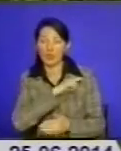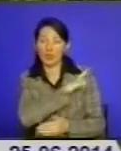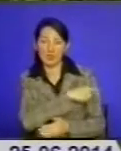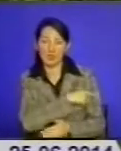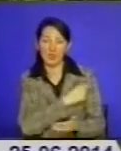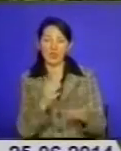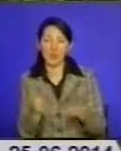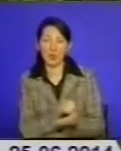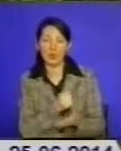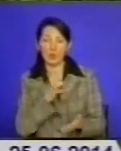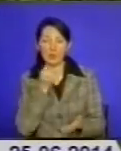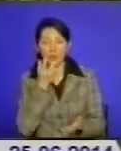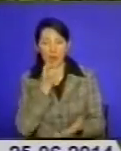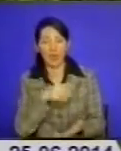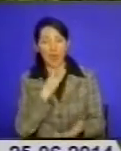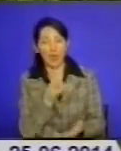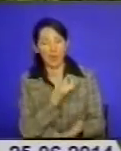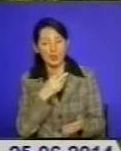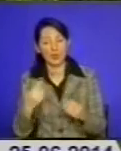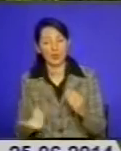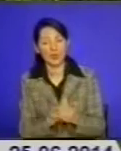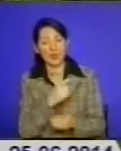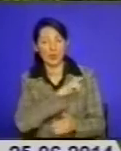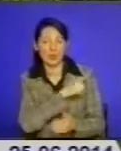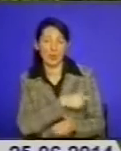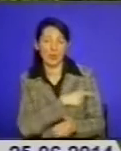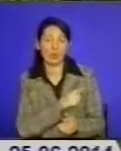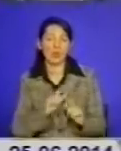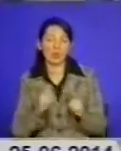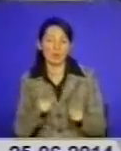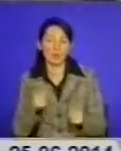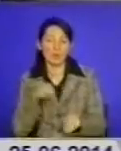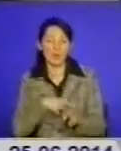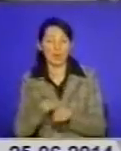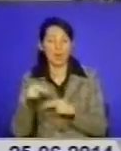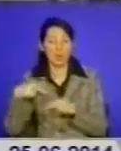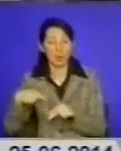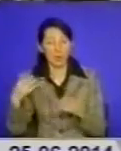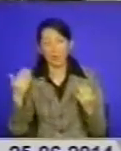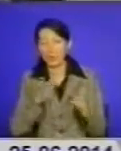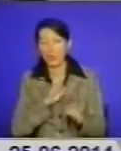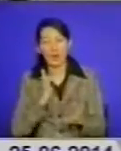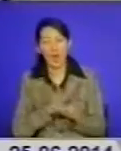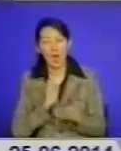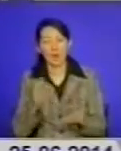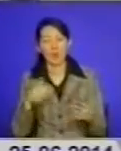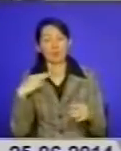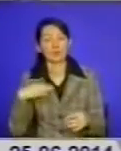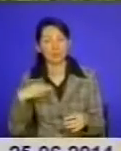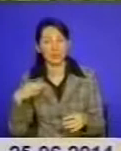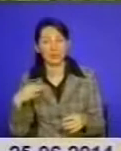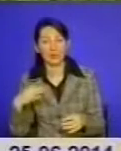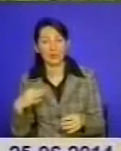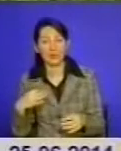емоцій і дійсно могла з новими силами прийти до виконання роботи. Відпочинок не повинен бути пасивним, проте, як стверджують